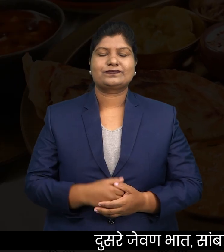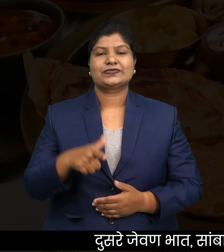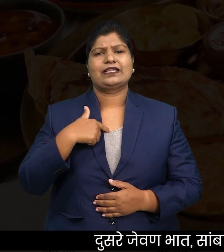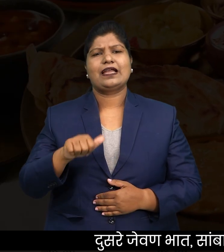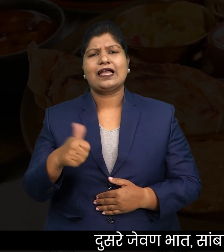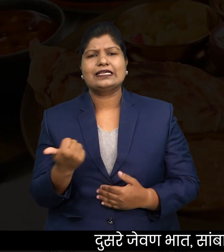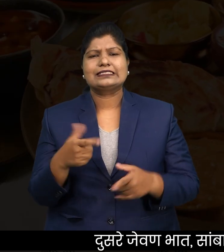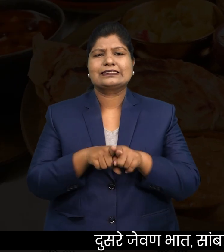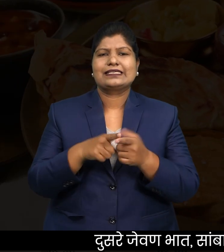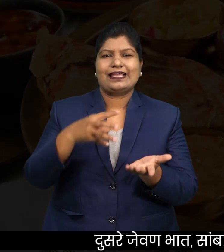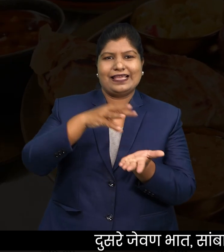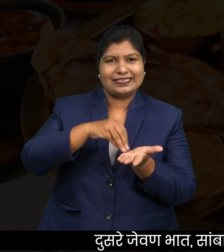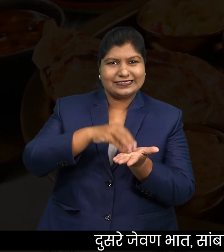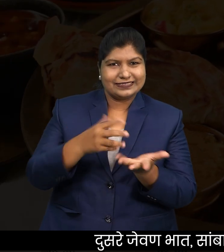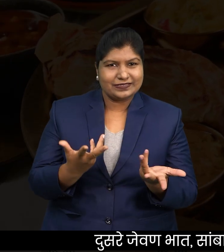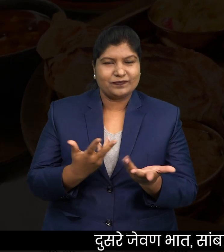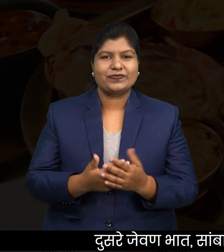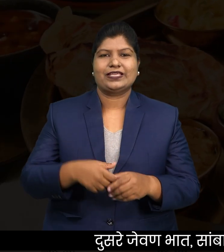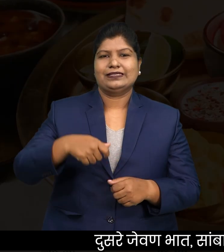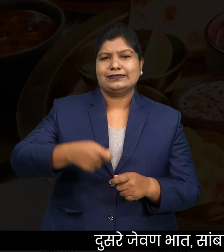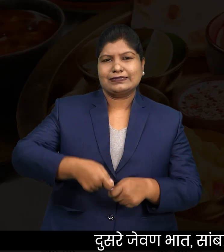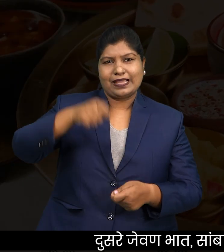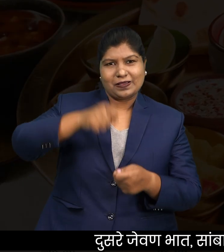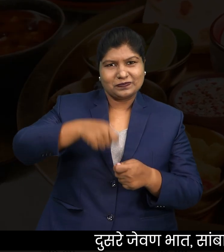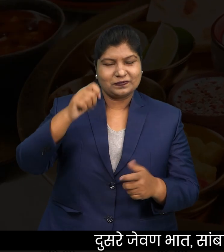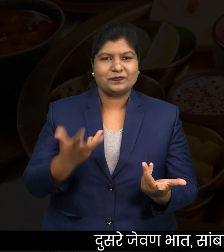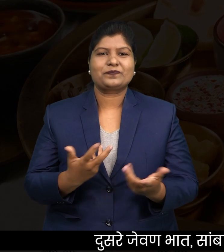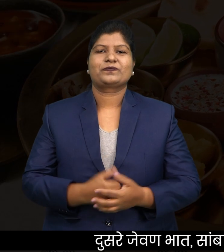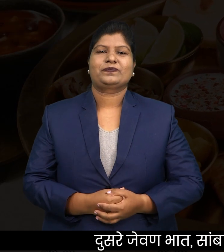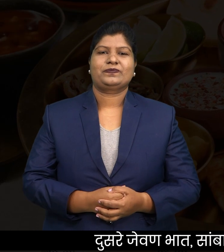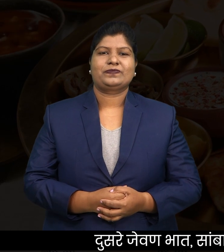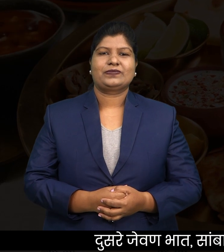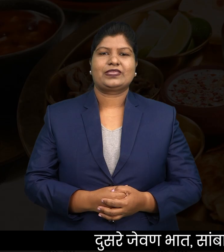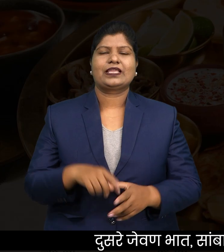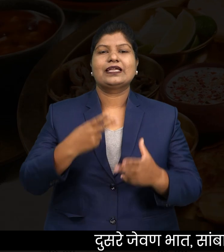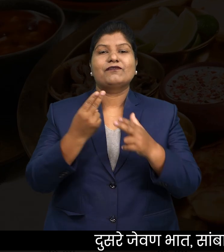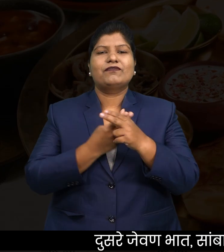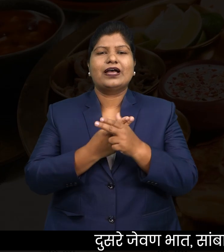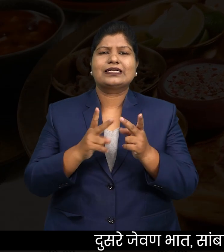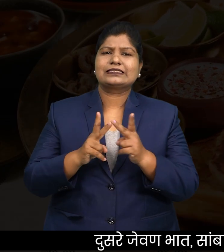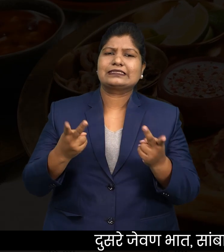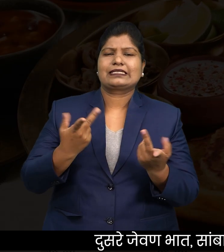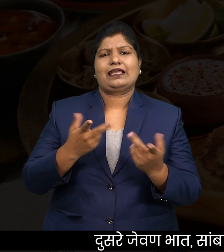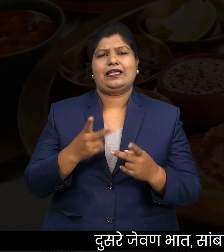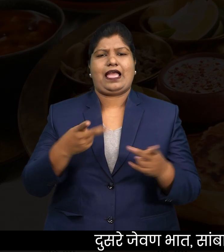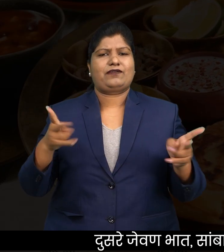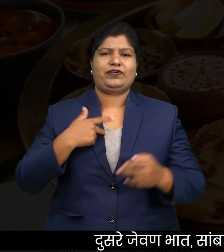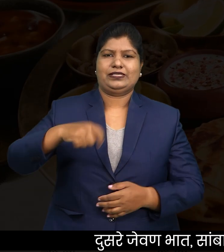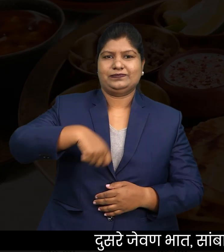दुसरे जेवण भात, सांबार आणि भेंडीसारखी रस्सा भाजी असू शकते.